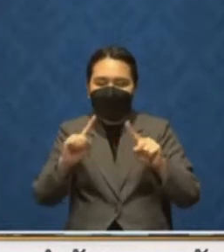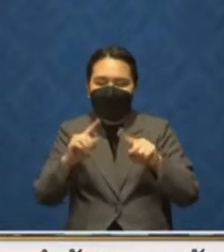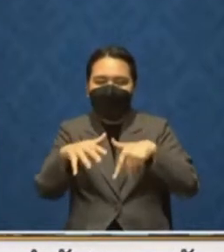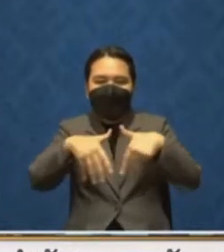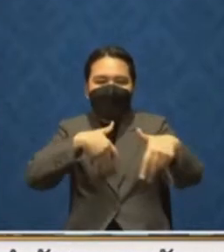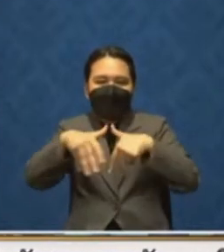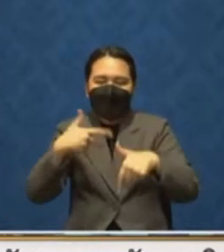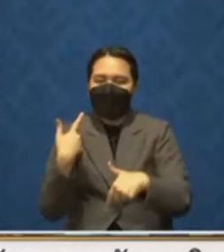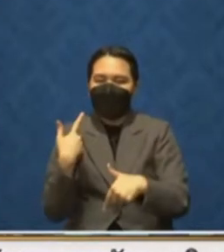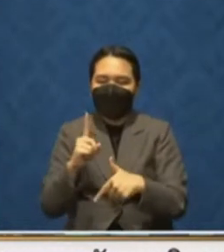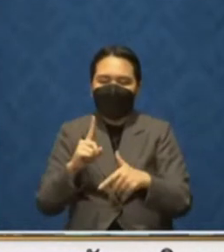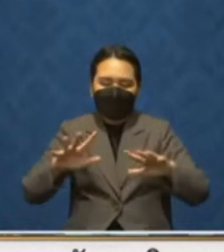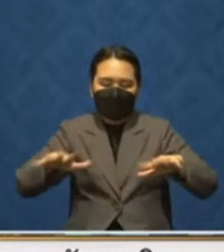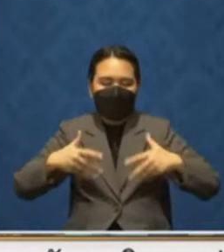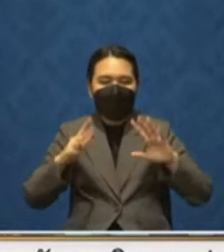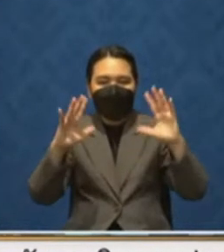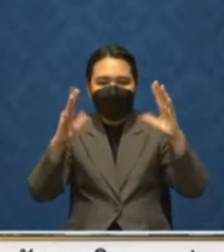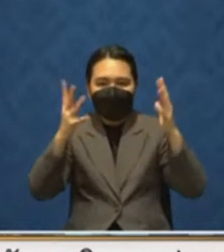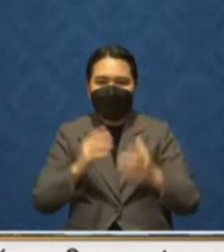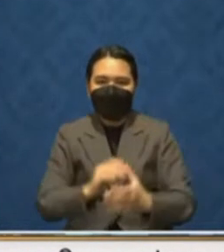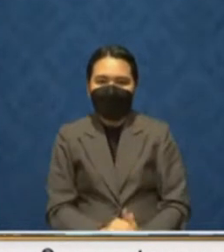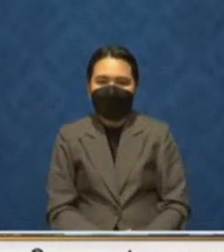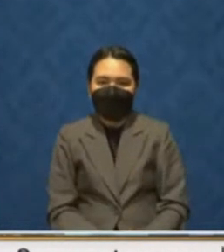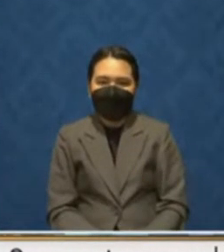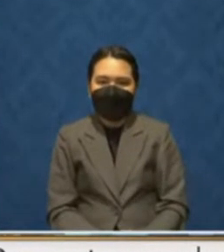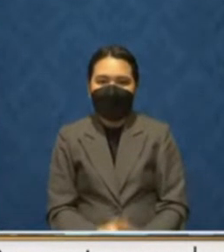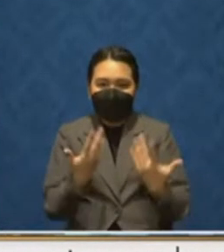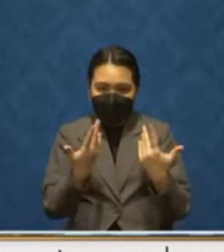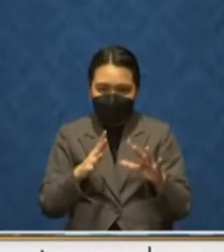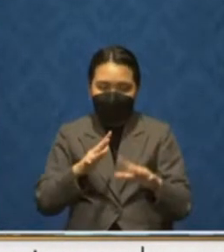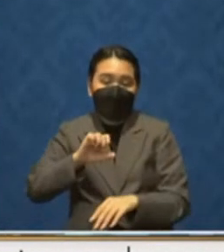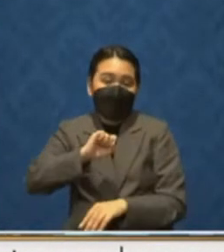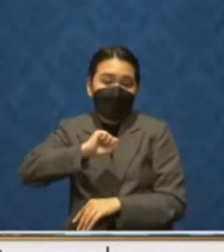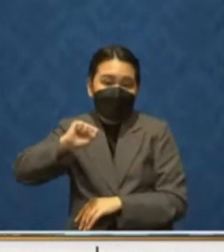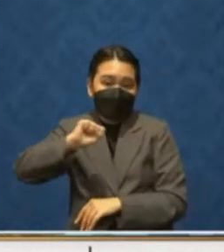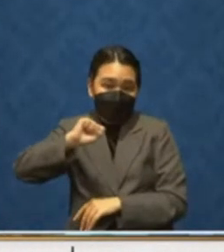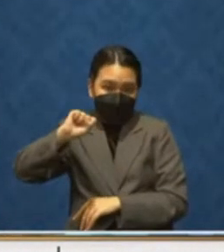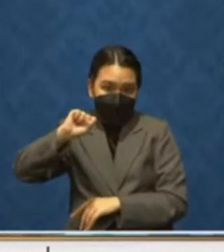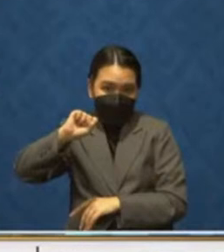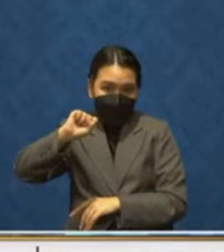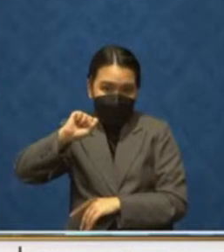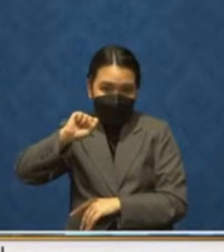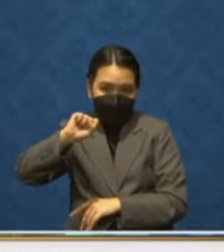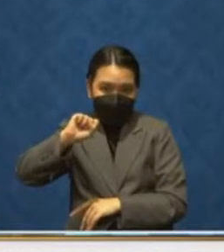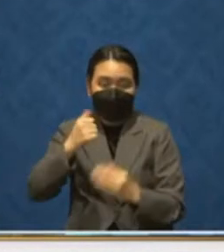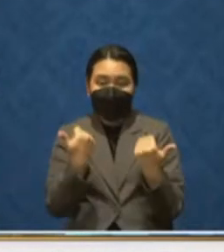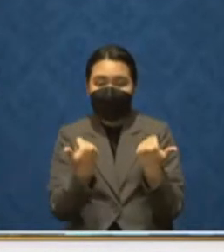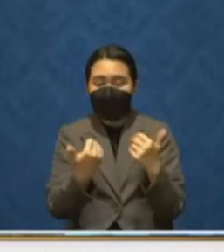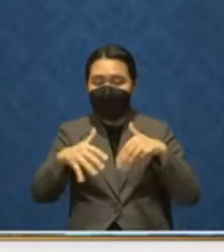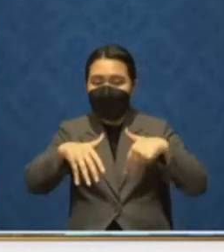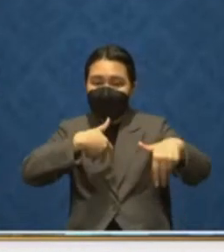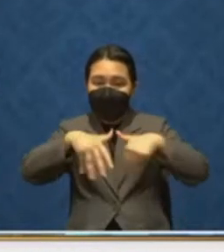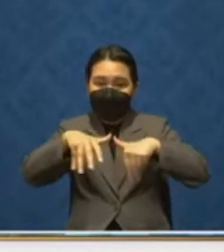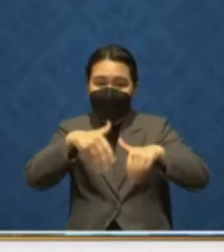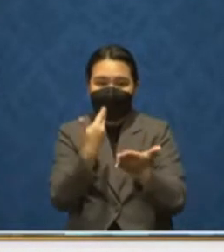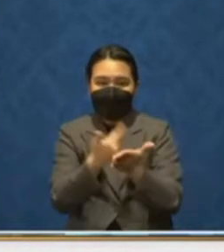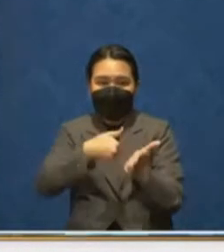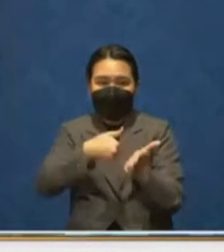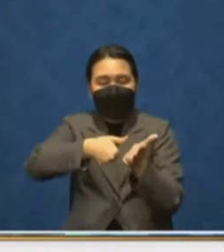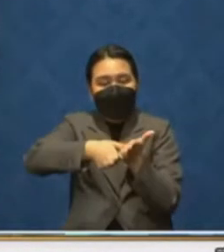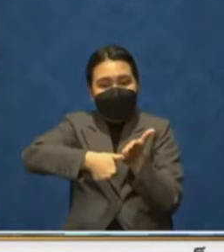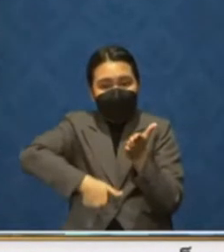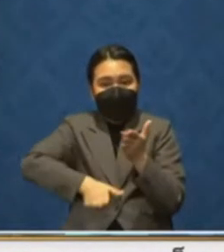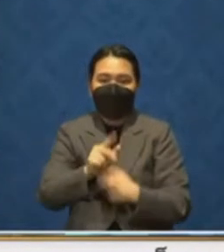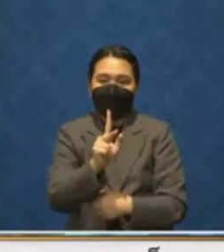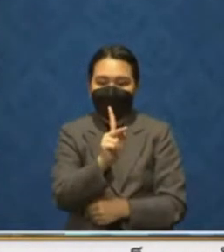จะเสียประโยชน์นะครับส่วนทางด้านขวามือนะครับตอนนี้พี่น้องประชาชนเป็นหนี้อยู่นี่ก็เยอะ